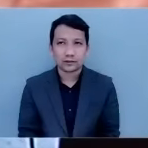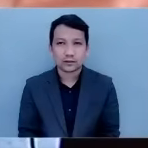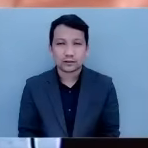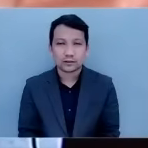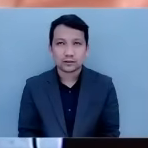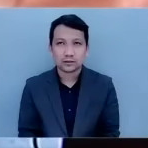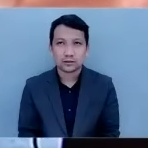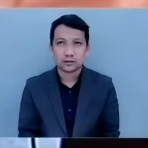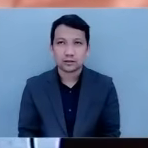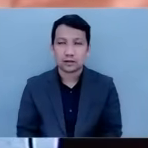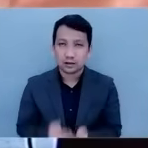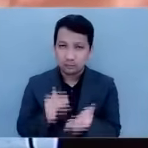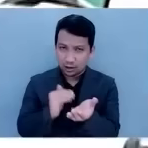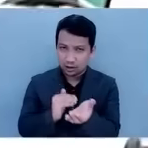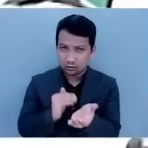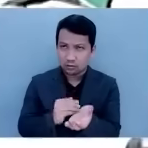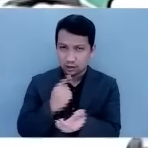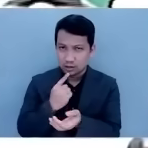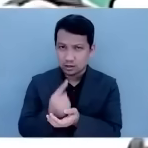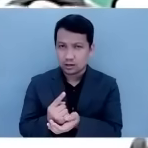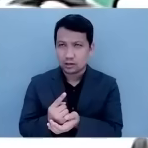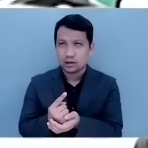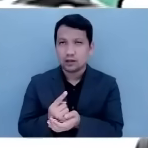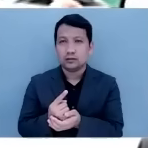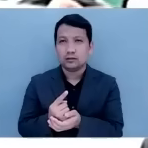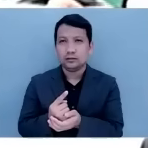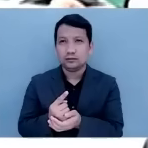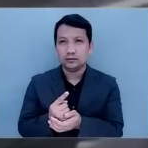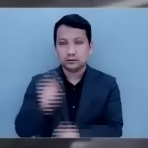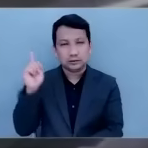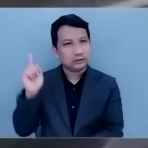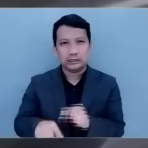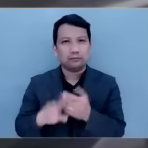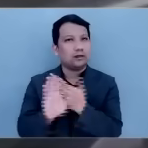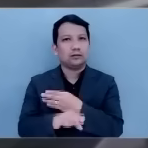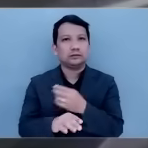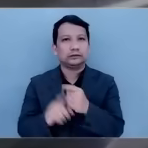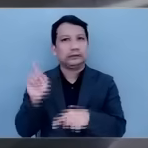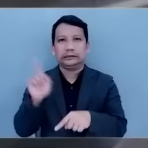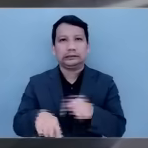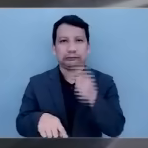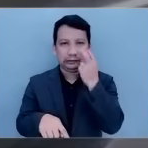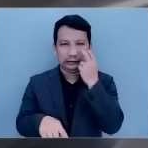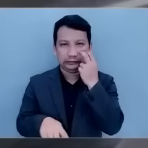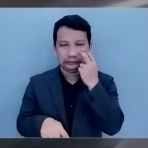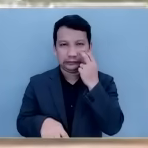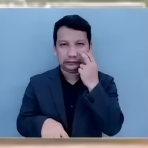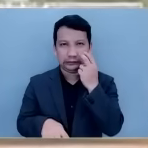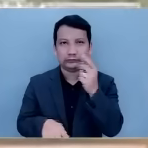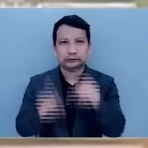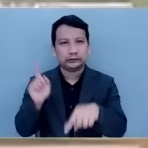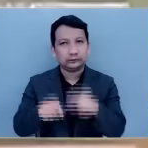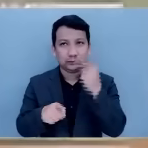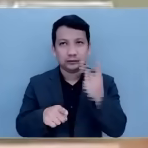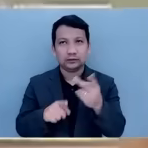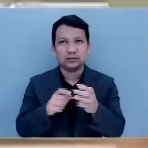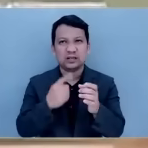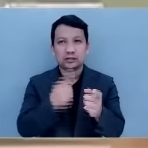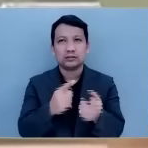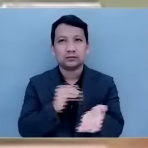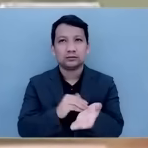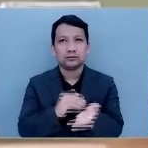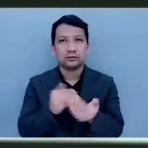Mga doktor na mismo ang nagsabi, malabo nang muling makakita ang kasambahay na si Aling LV Vergara. Nabanggit nila yan